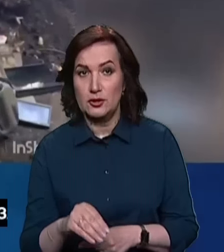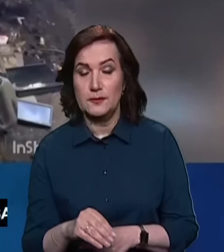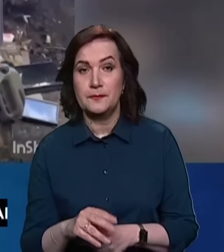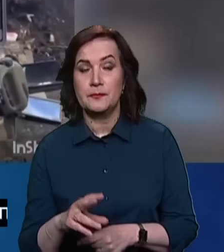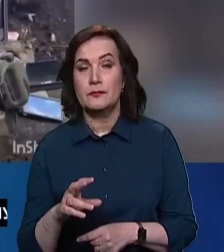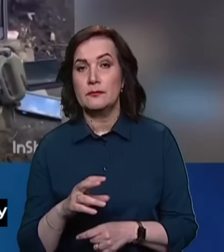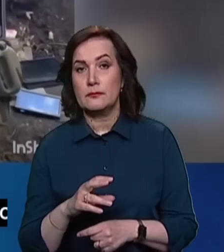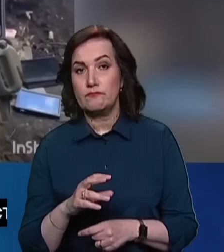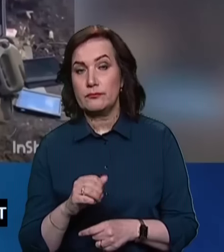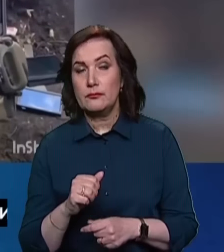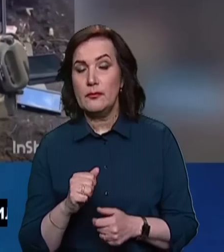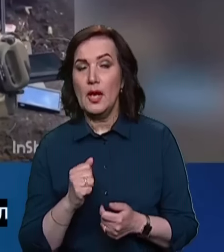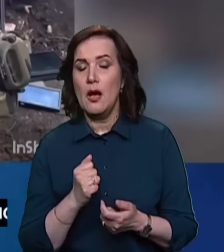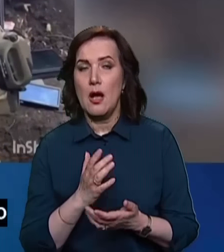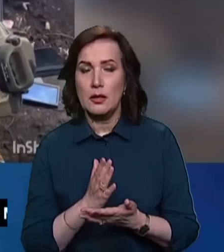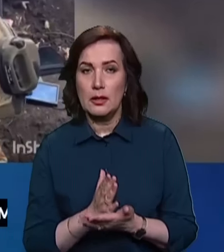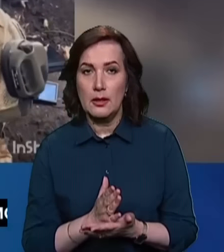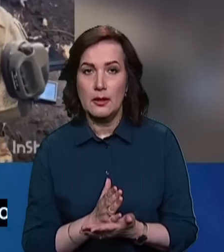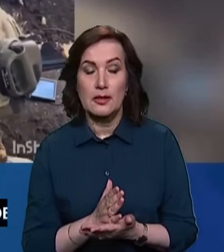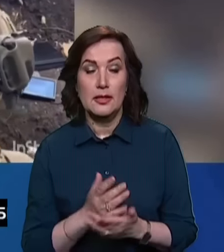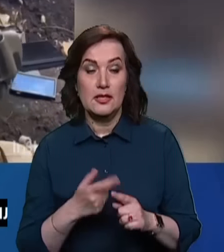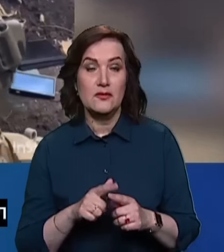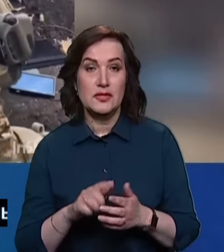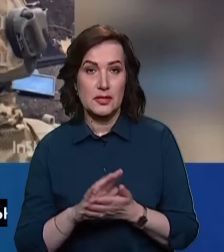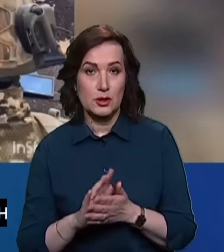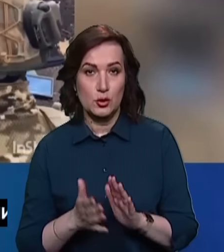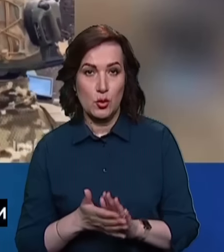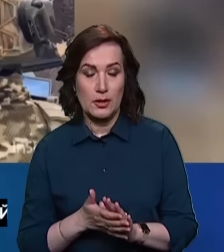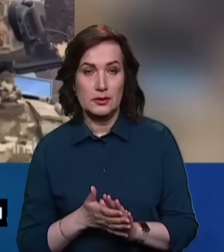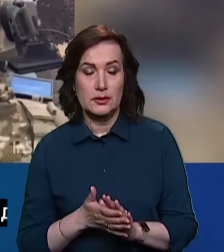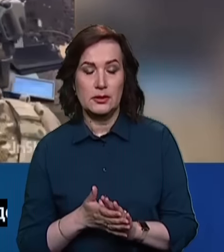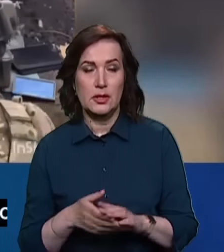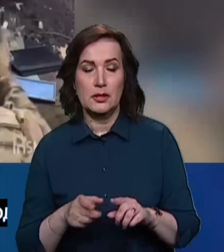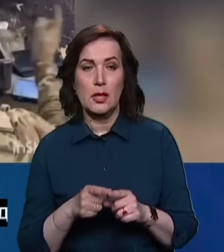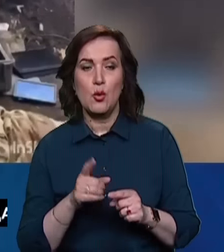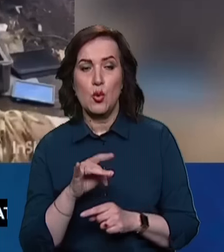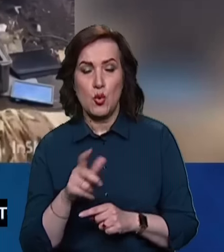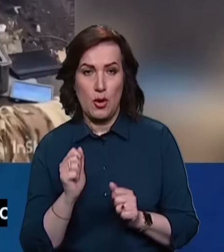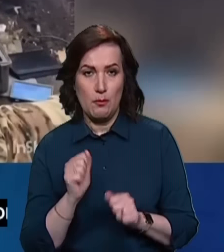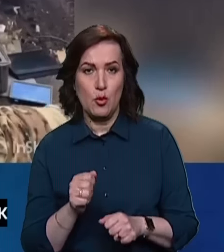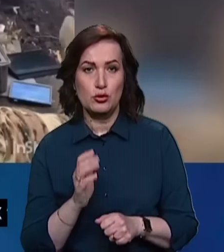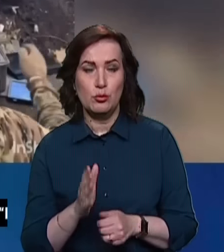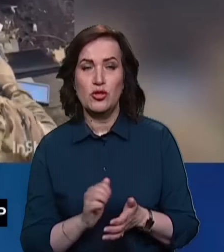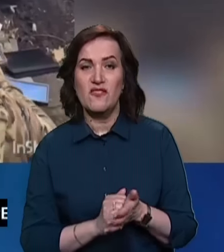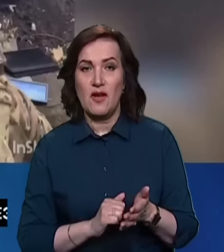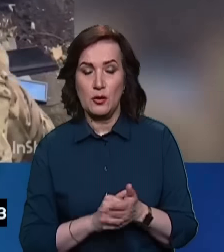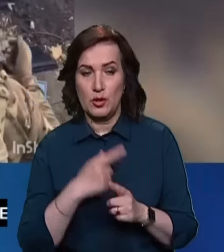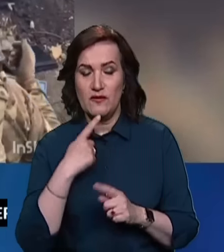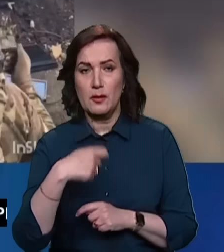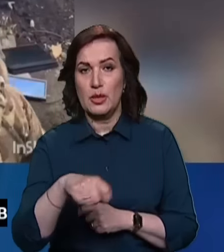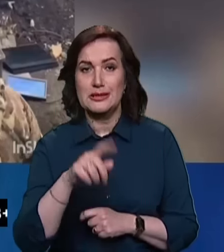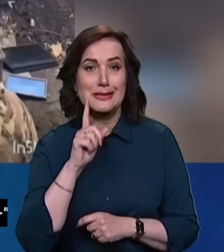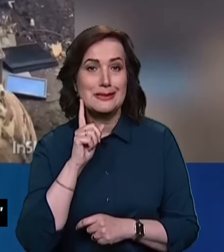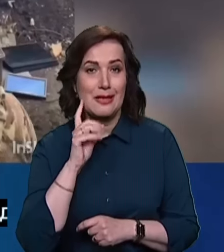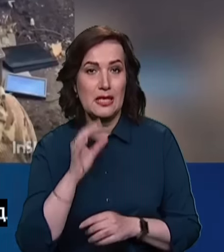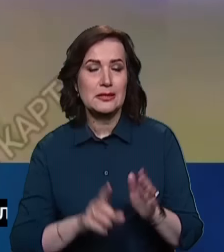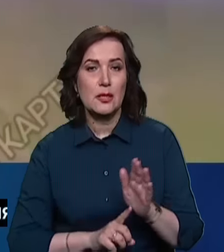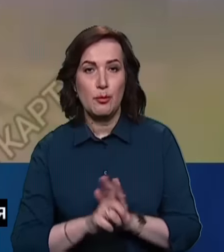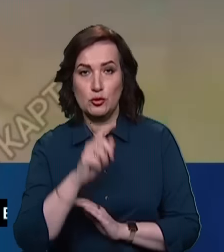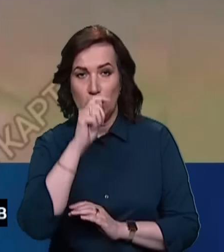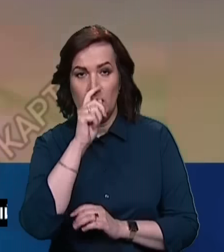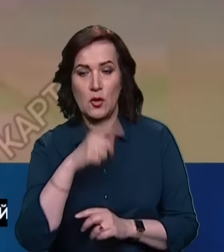А ось є, тим більше в цій ситуації таку роль може зіграти фактор, про який говорив президент Зеленський на